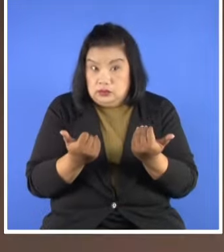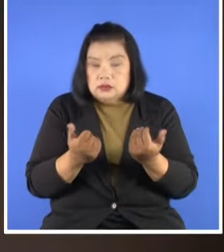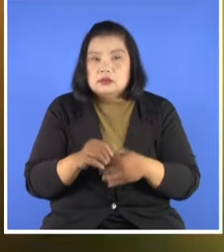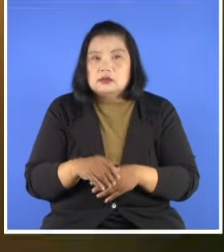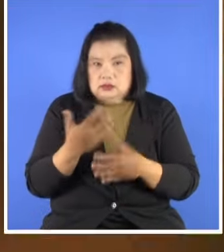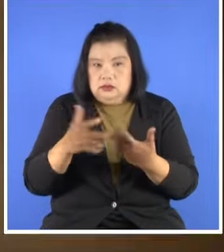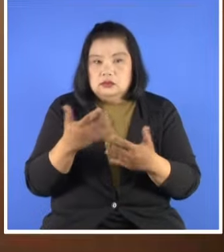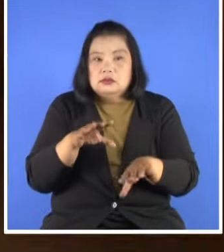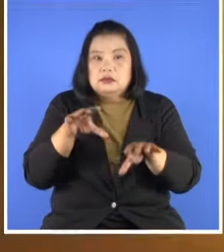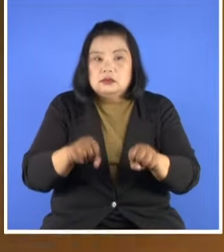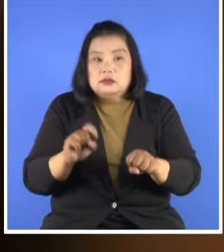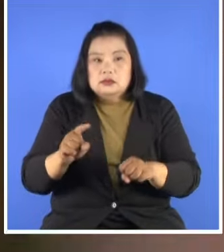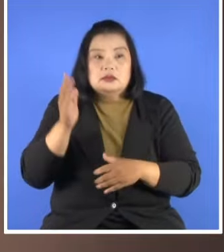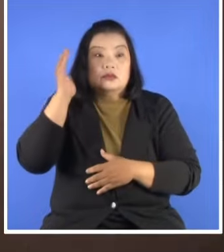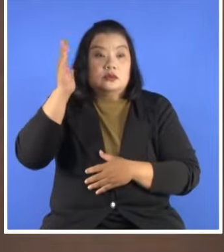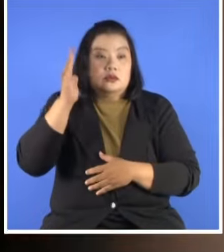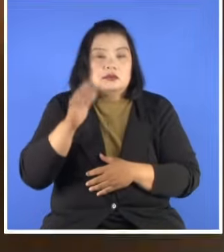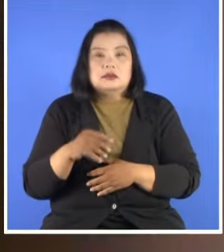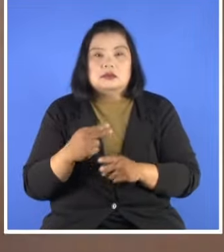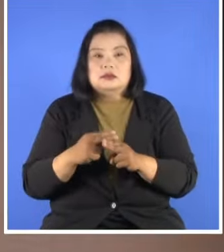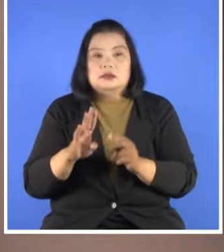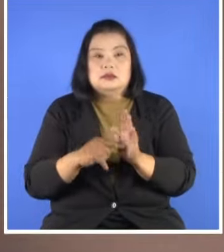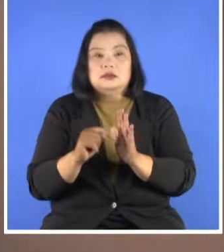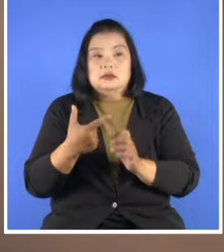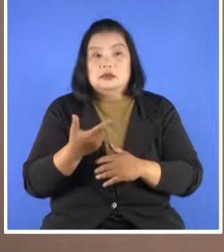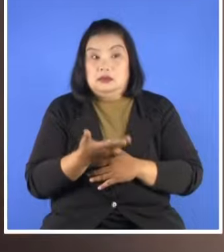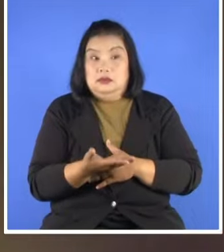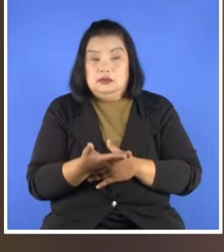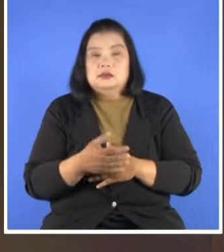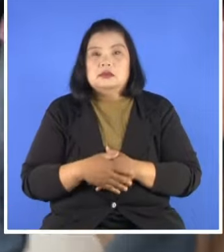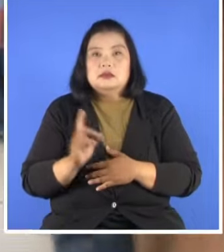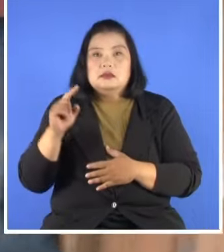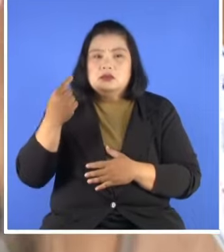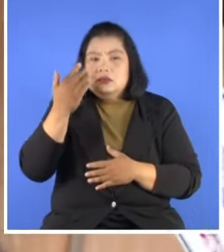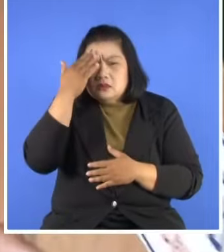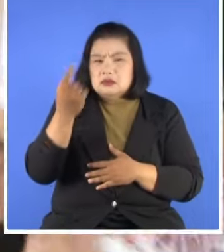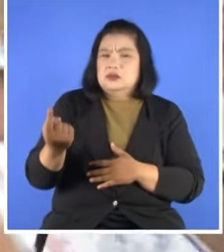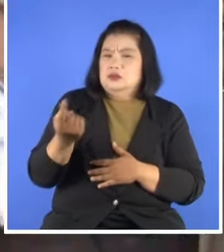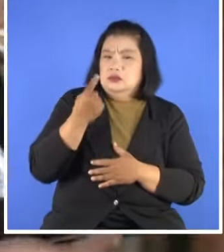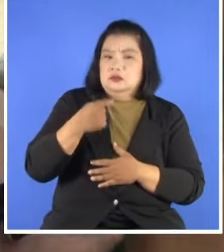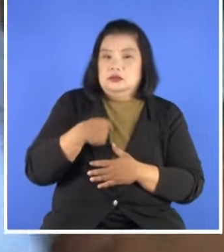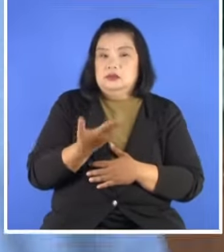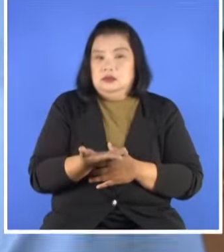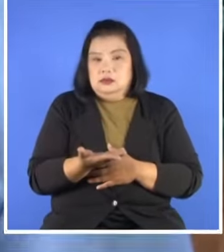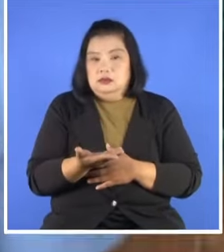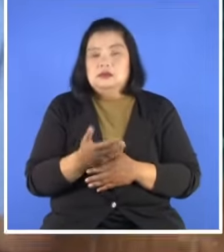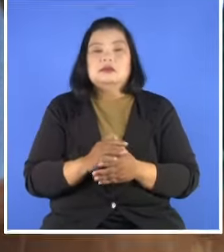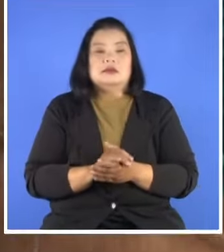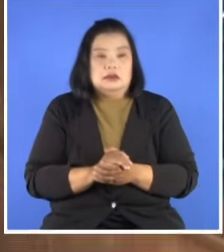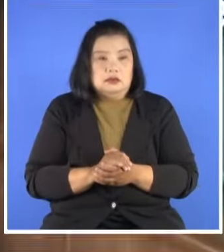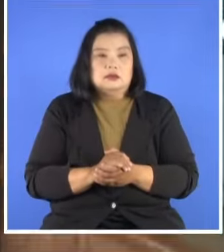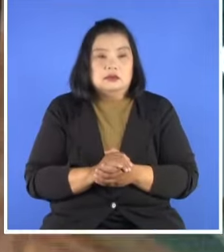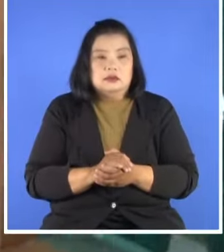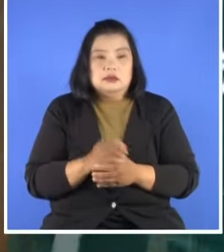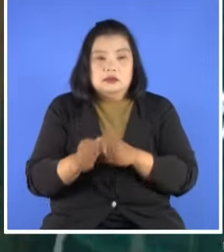นี้บังรังสิตคนเสื้อขาวในภาพเนี่ยที่มาต่อว่าต่อขานผู้หญิงเนี่ยนะฮะมีชื่อจริงว่านายดลรวีหยงตตา